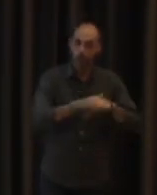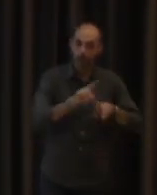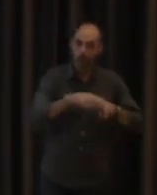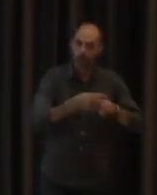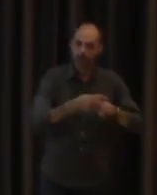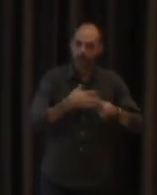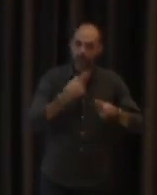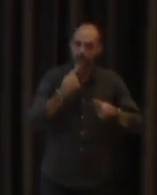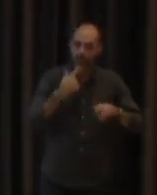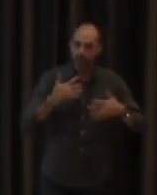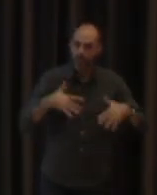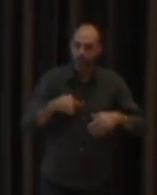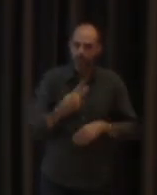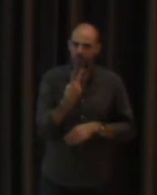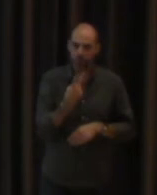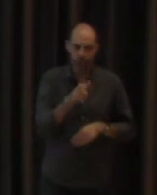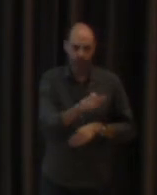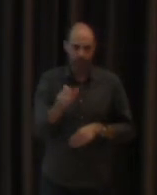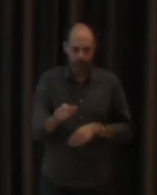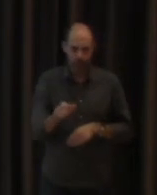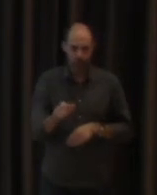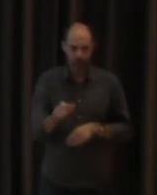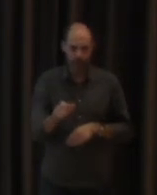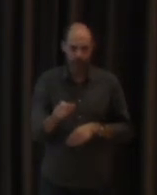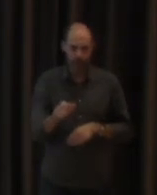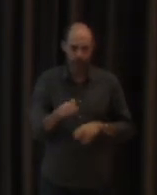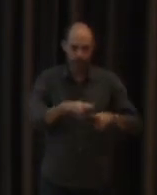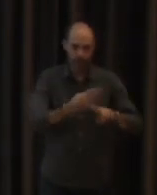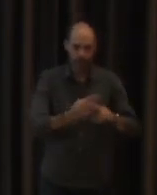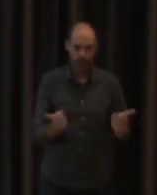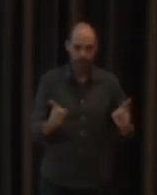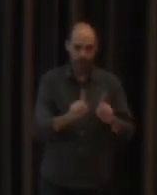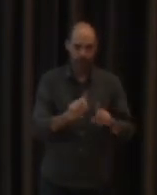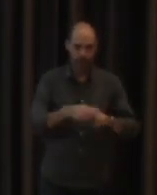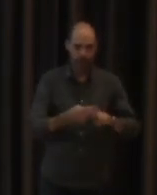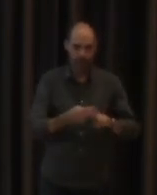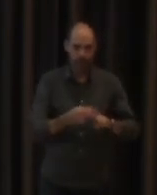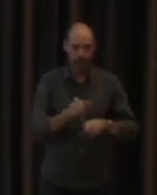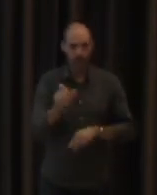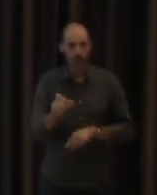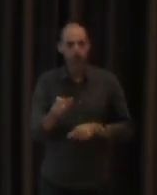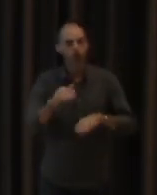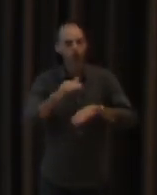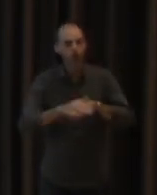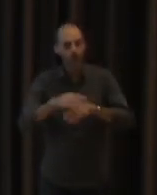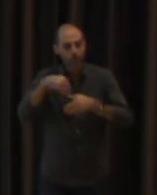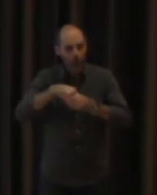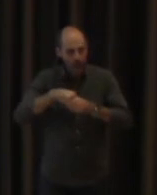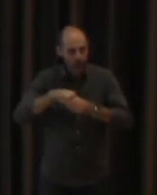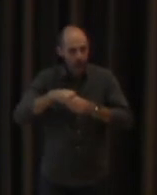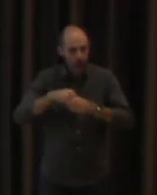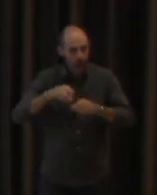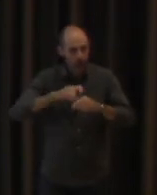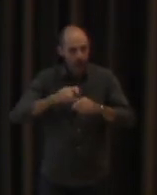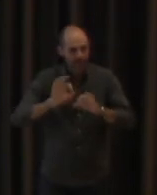Però podem fer-ho servir sense parlar de l'altre participant perquè el verb té aquesta característica que ho permet, cosa